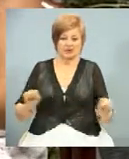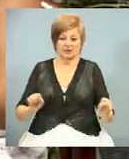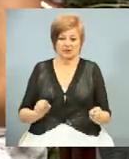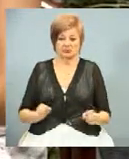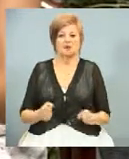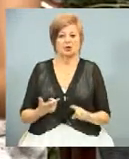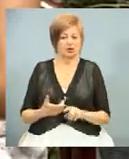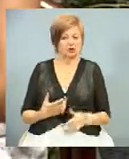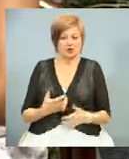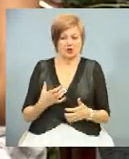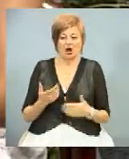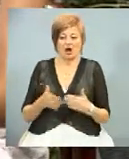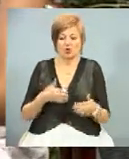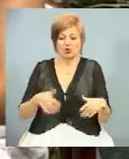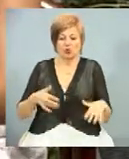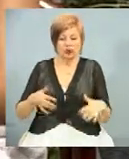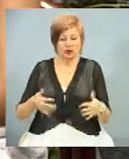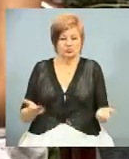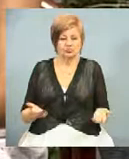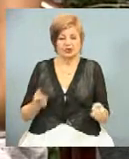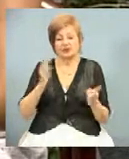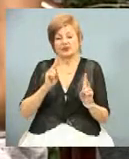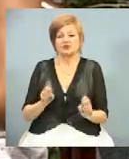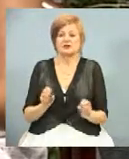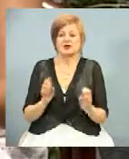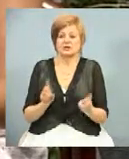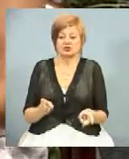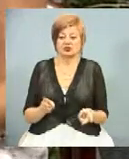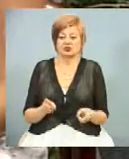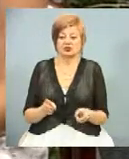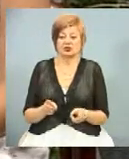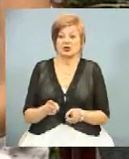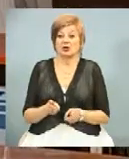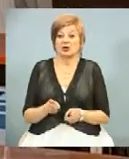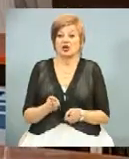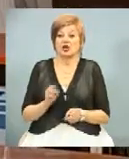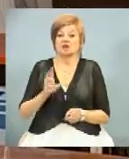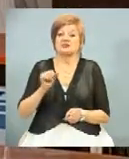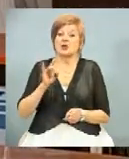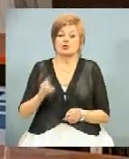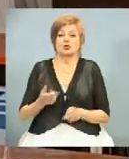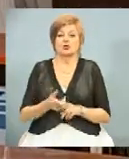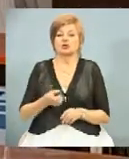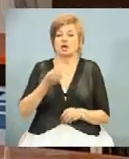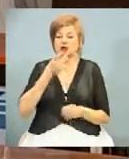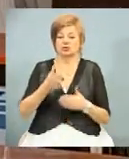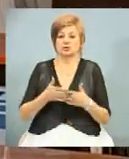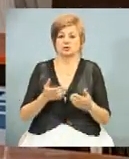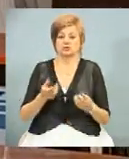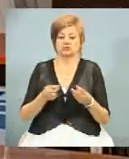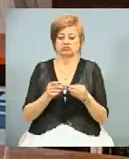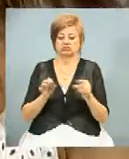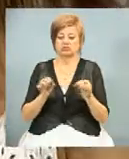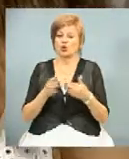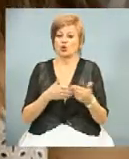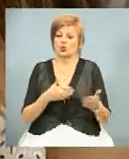Уявляєш, наскільки це страшно? Якщо в тебе руки трясуться, ти не знаєш, як швидше його. У саперів дуже гарна моторика рук. Що